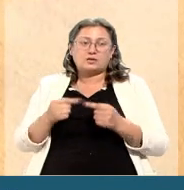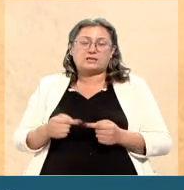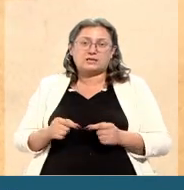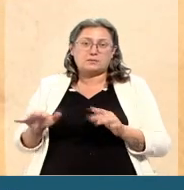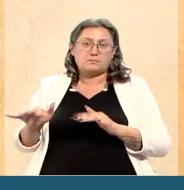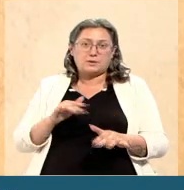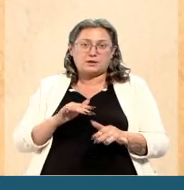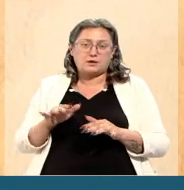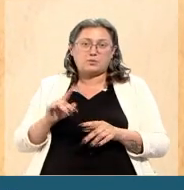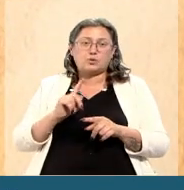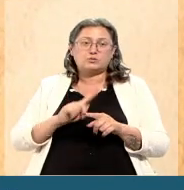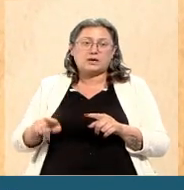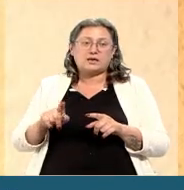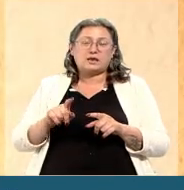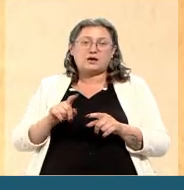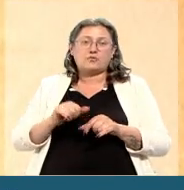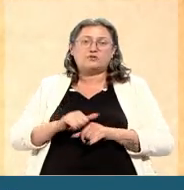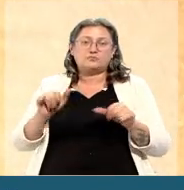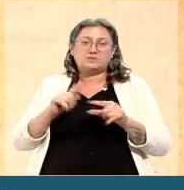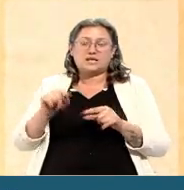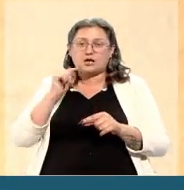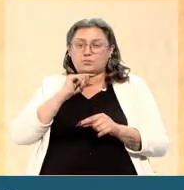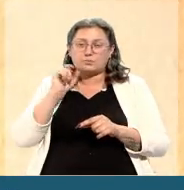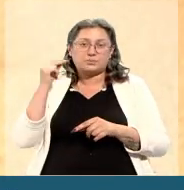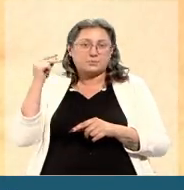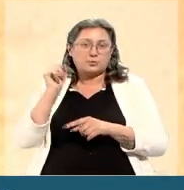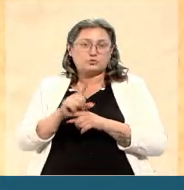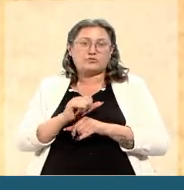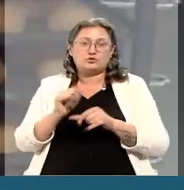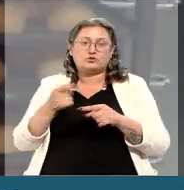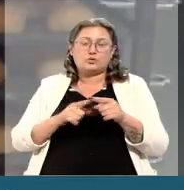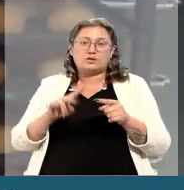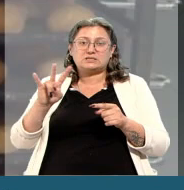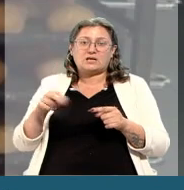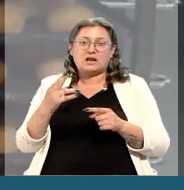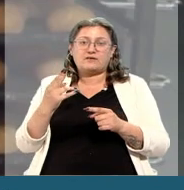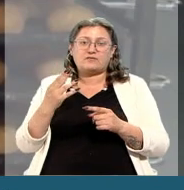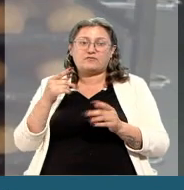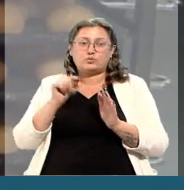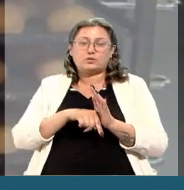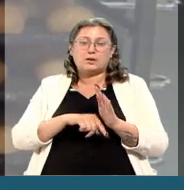ішкі өнім үлесін 2 есеге дейін арттыруды тапсырды. Бұл межеге жету үшін Қамыстыда ауқымды жұмыстар